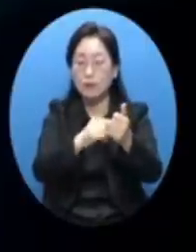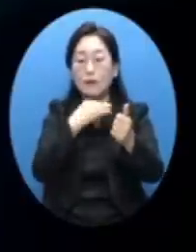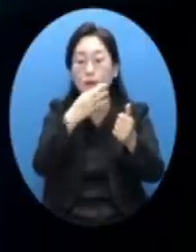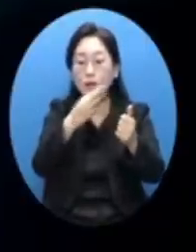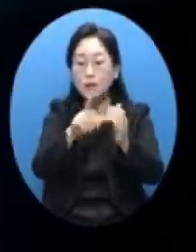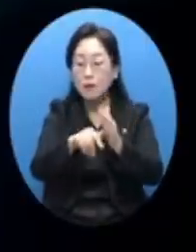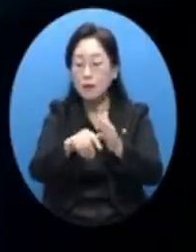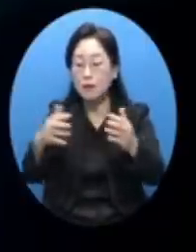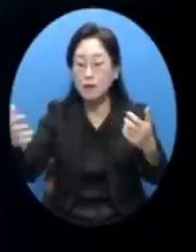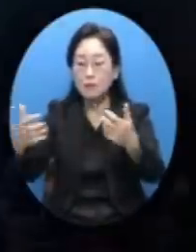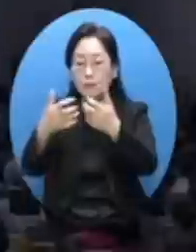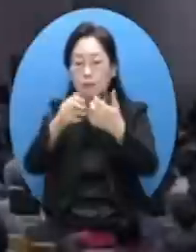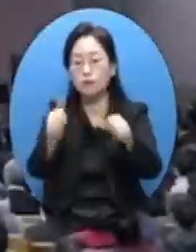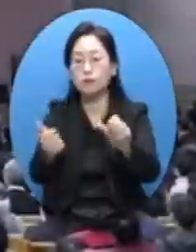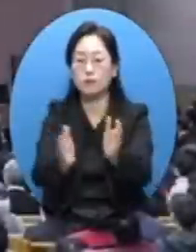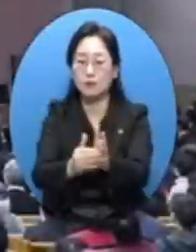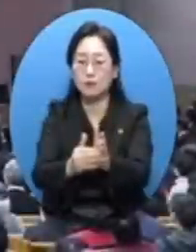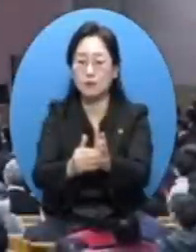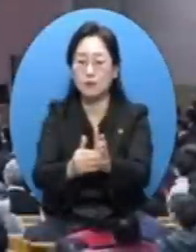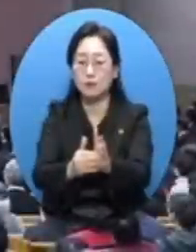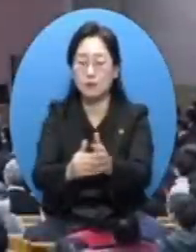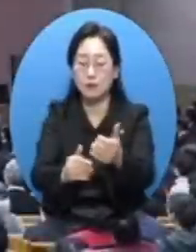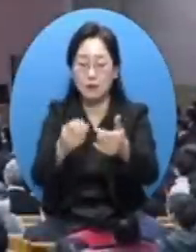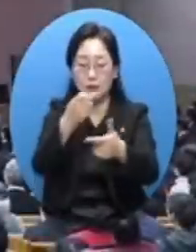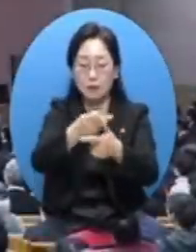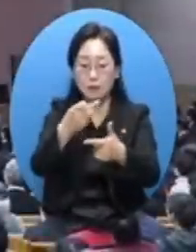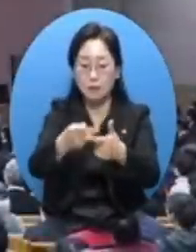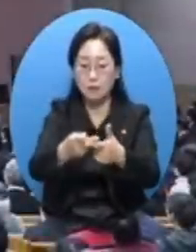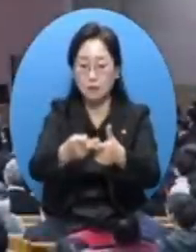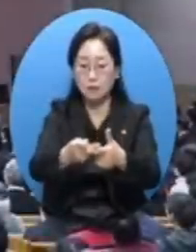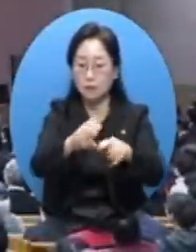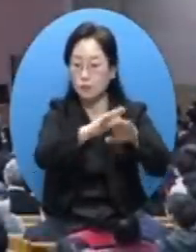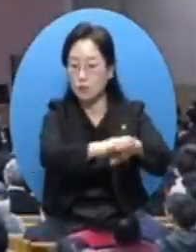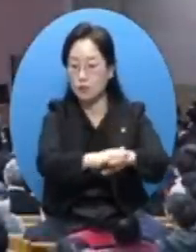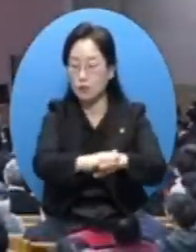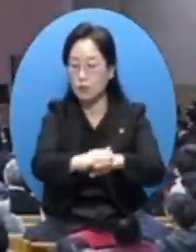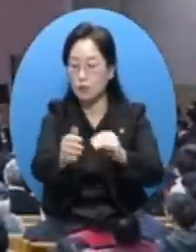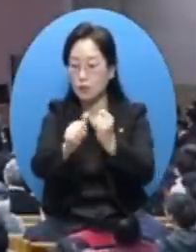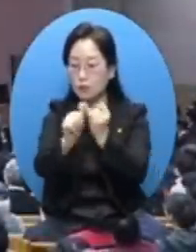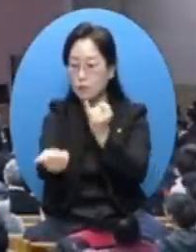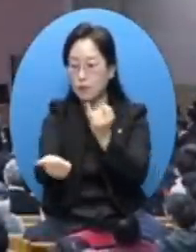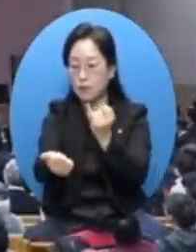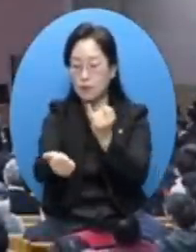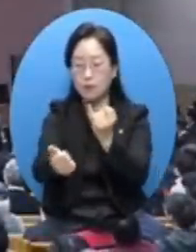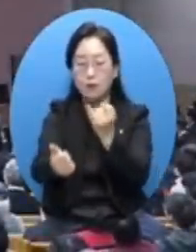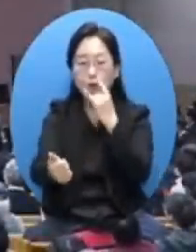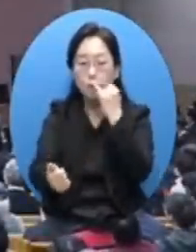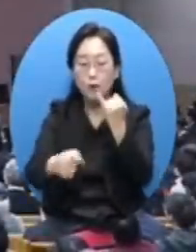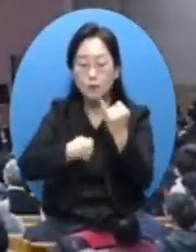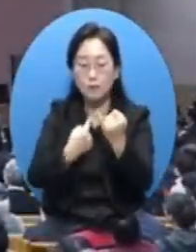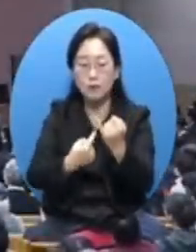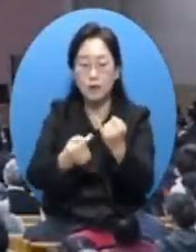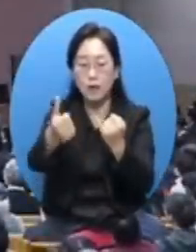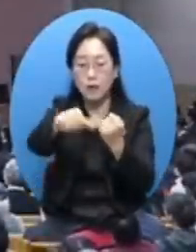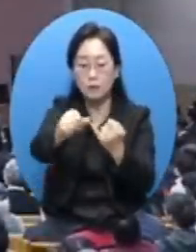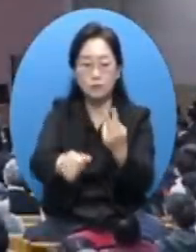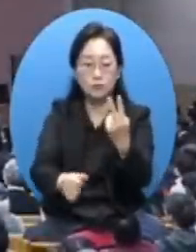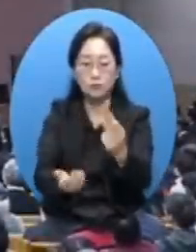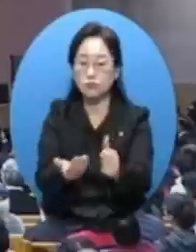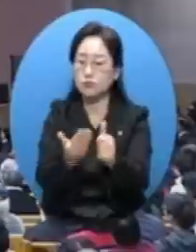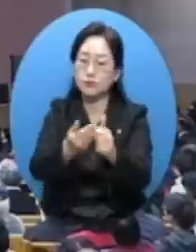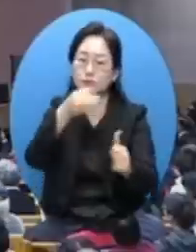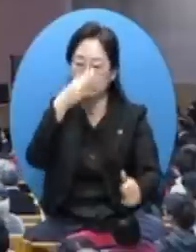그러니까 아들 둘을 남겨놓고 남편이 죽으니 어머니가 아이를 키울 수 없어서